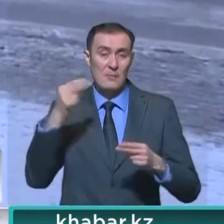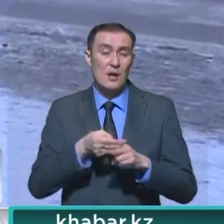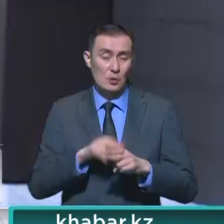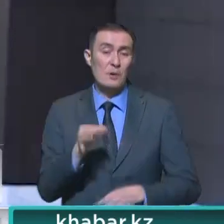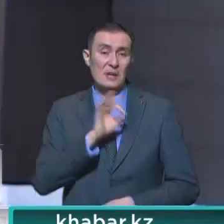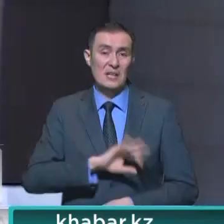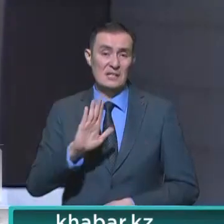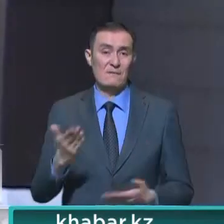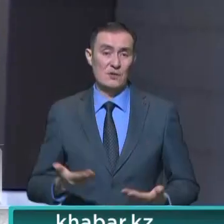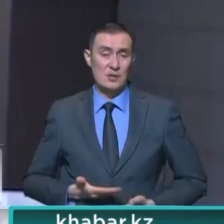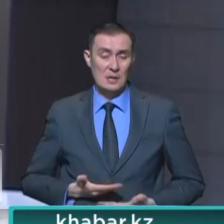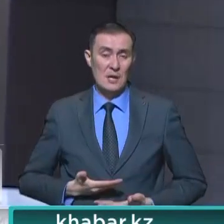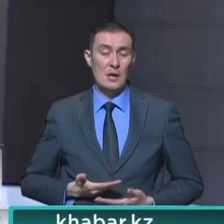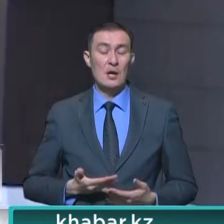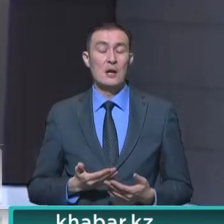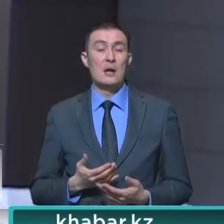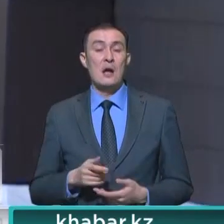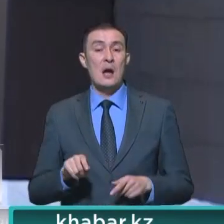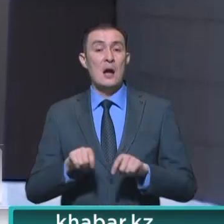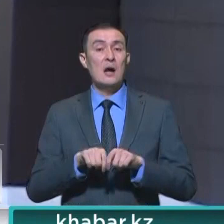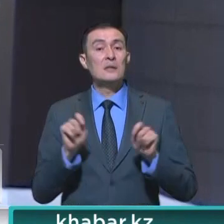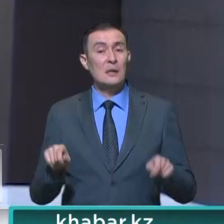пригодятся в жизни. Открытие